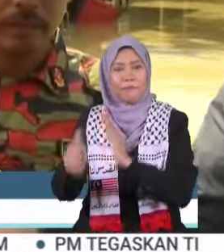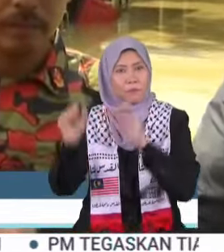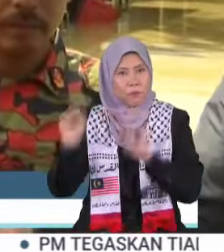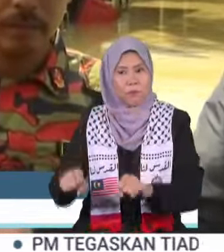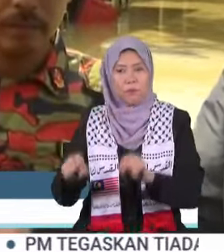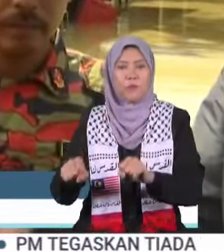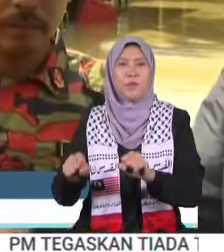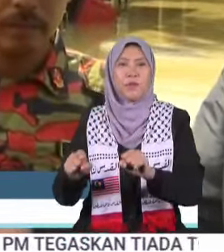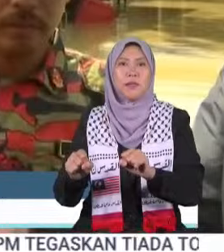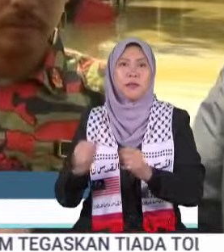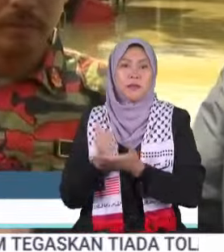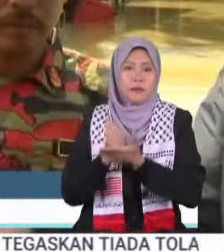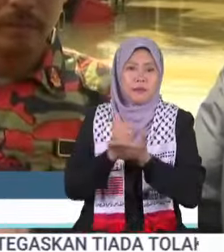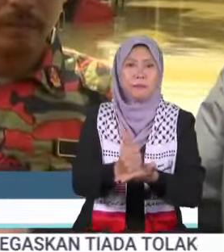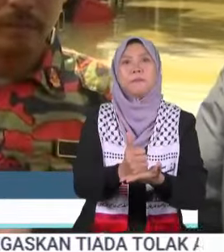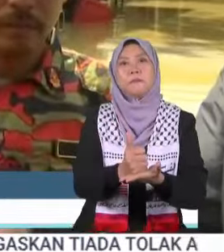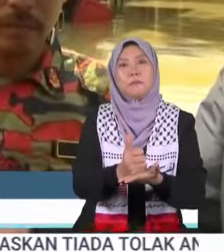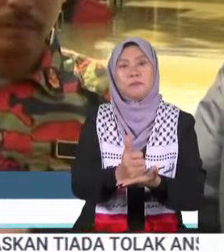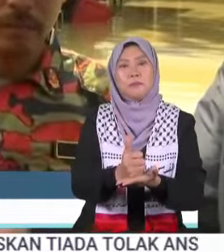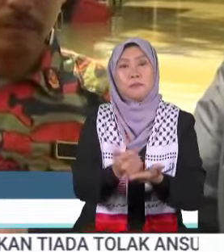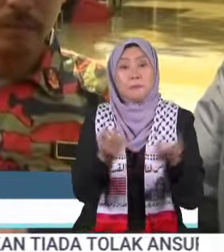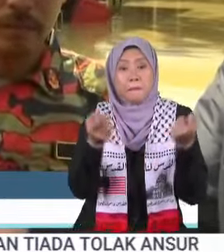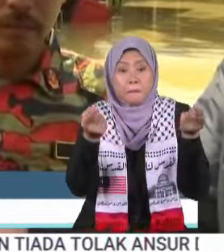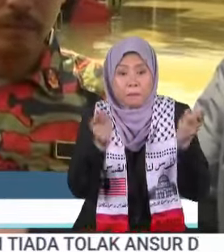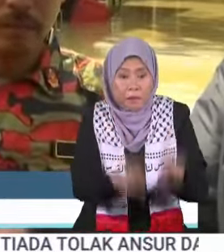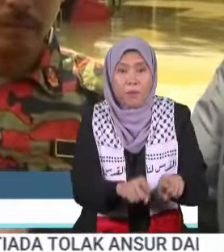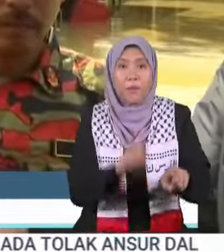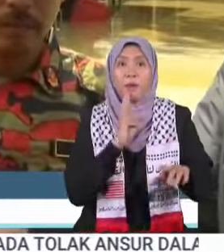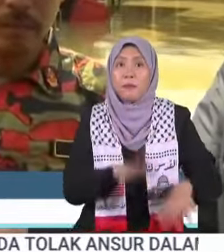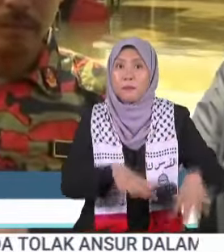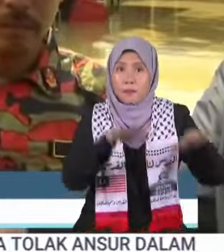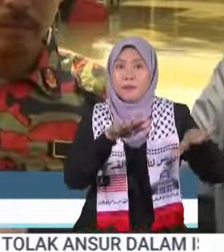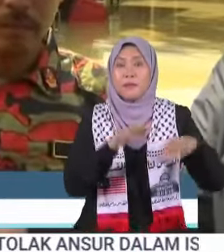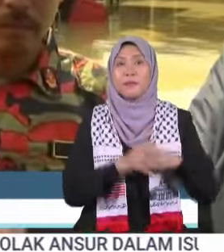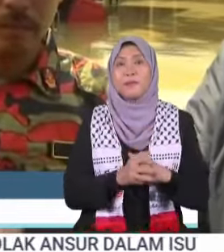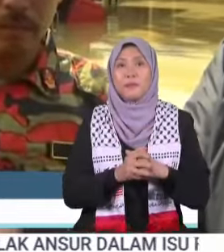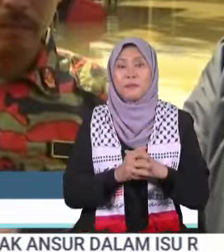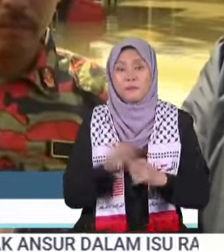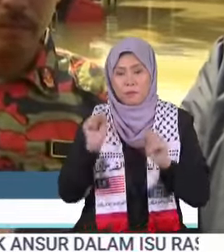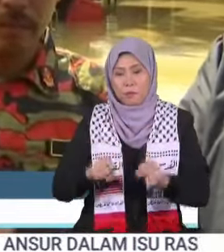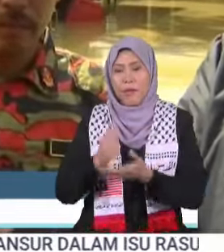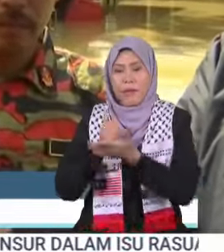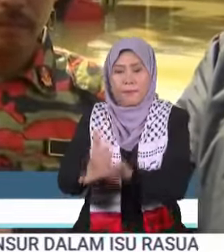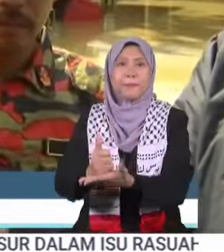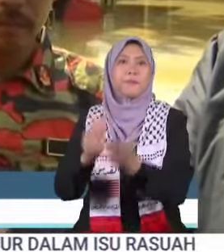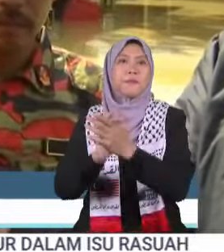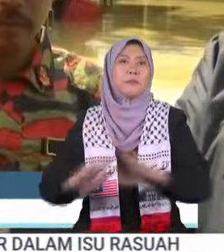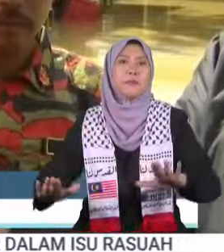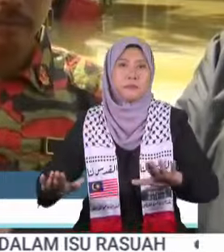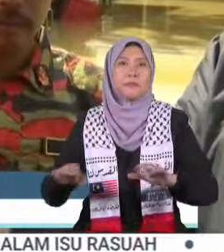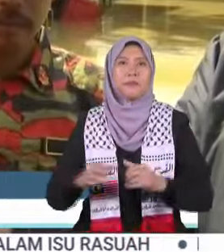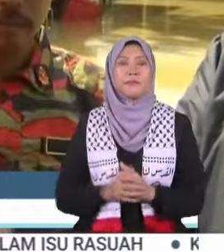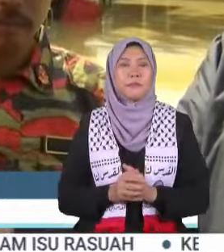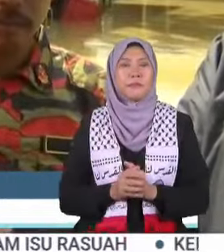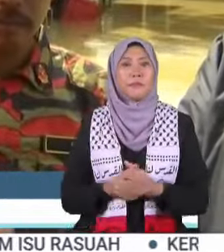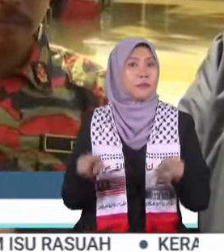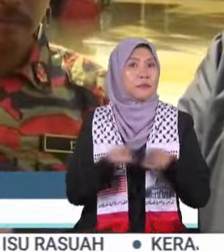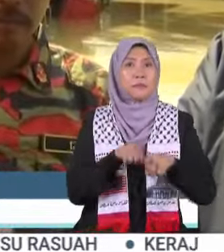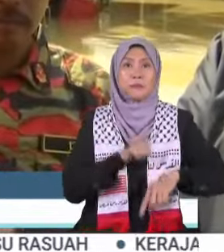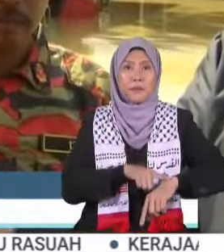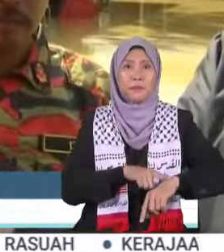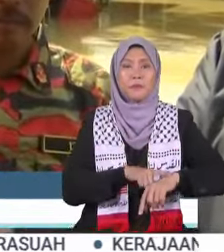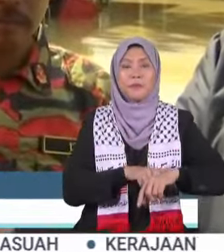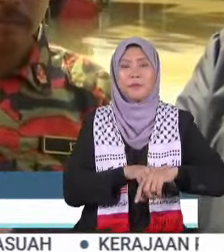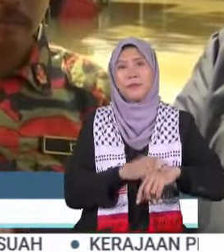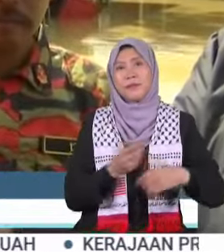sampaikan sepenuhnya dengan harapan nyawa mangsa dapat kita untuk selamatkan dan dalam pada masa yang sama